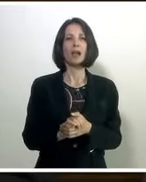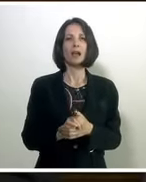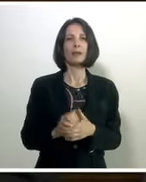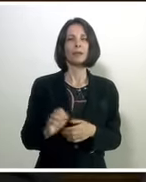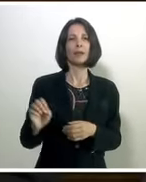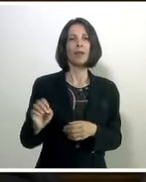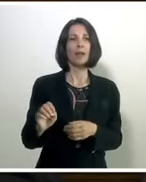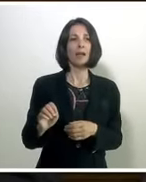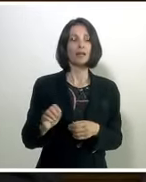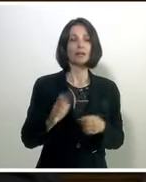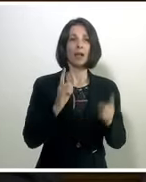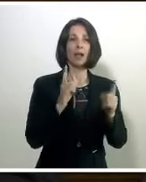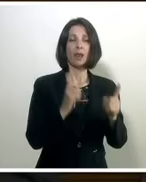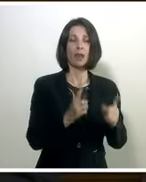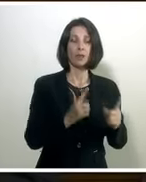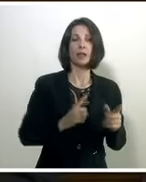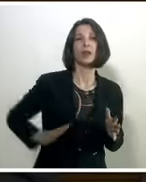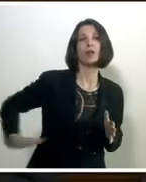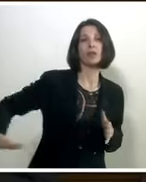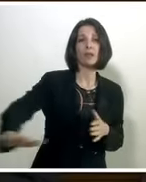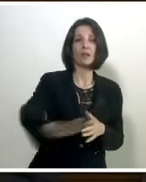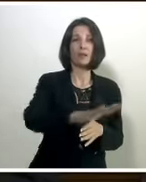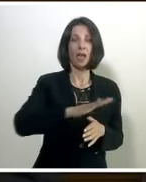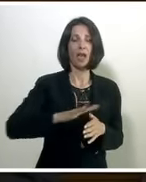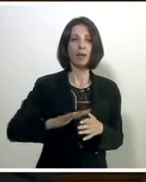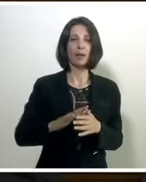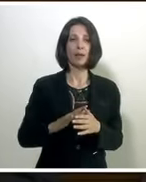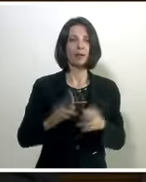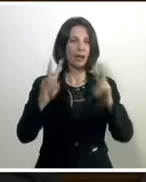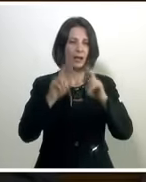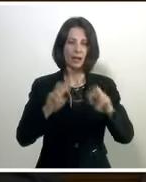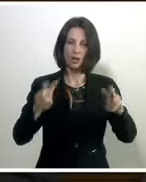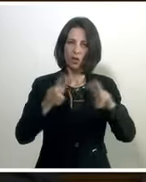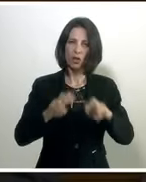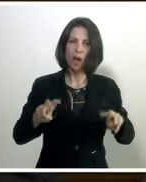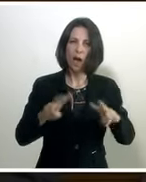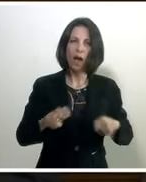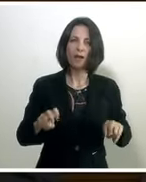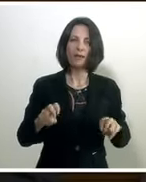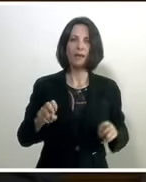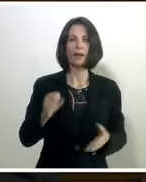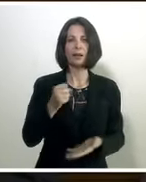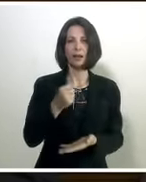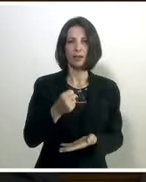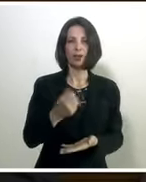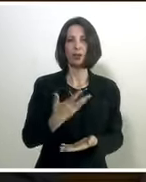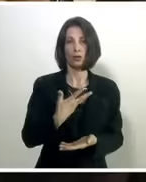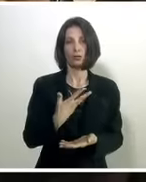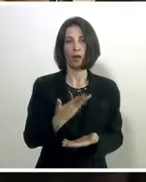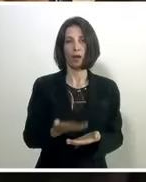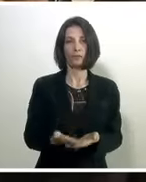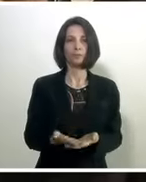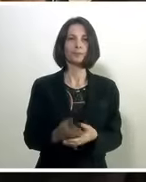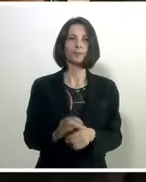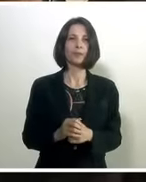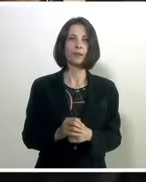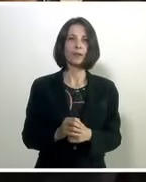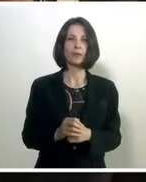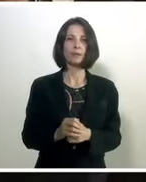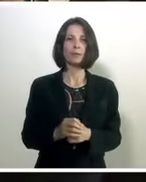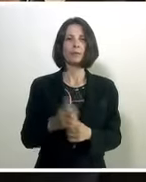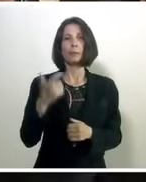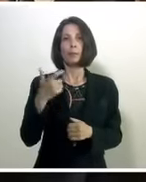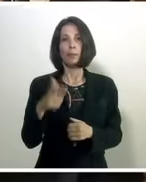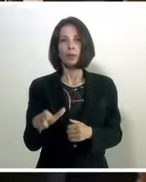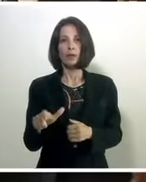territoriali è dato di certo dalle tante risorse che sono oggi a disposizione e sono a disposizione per far compiere